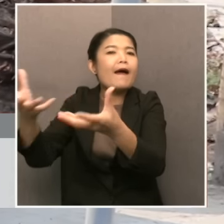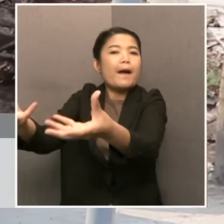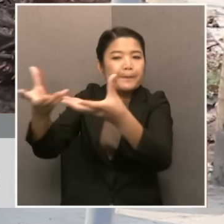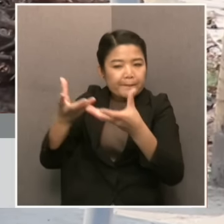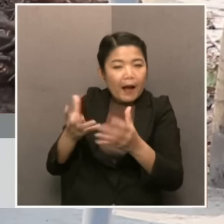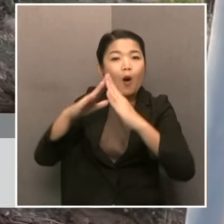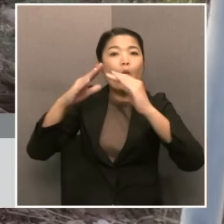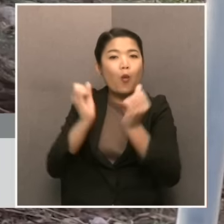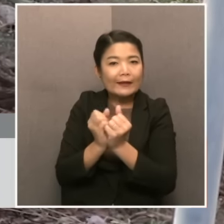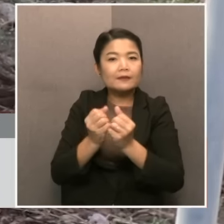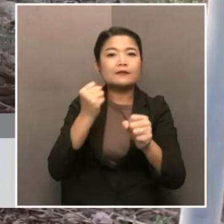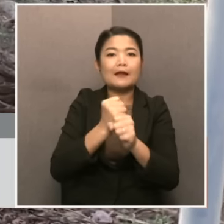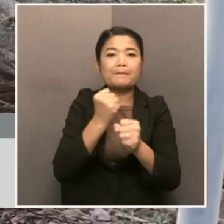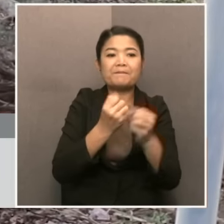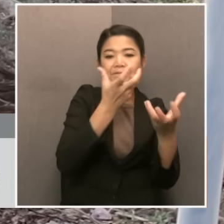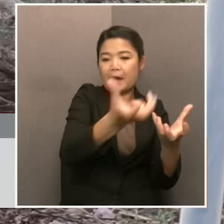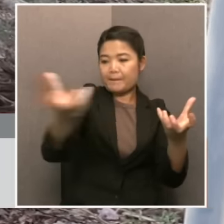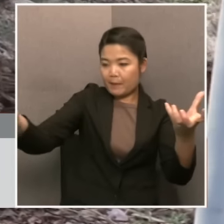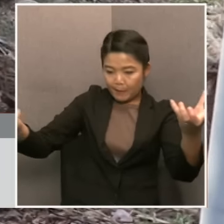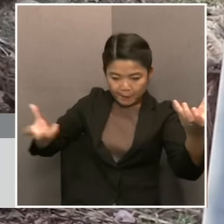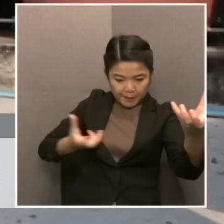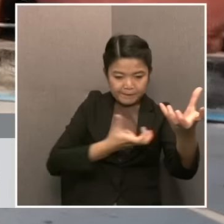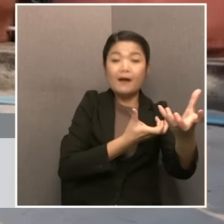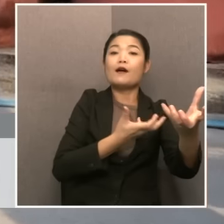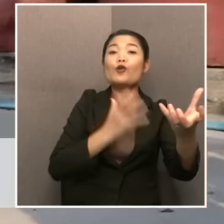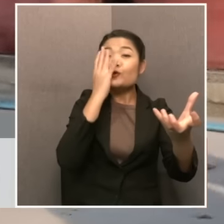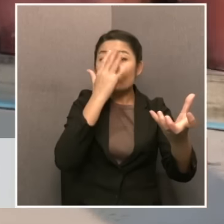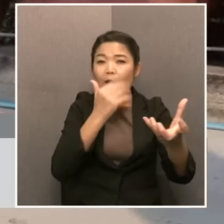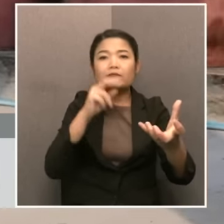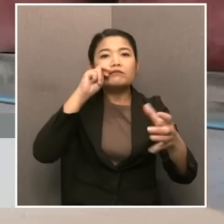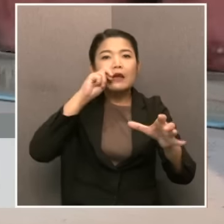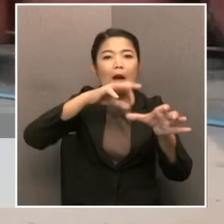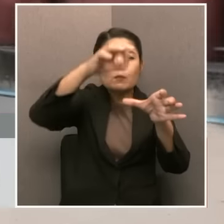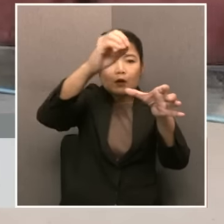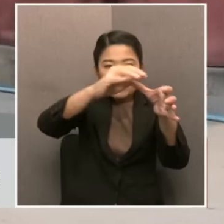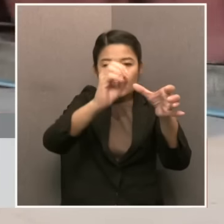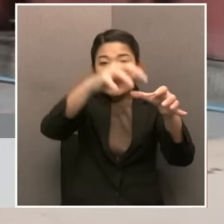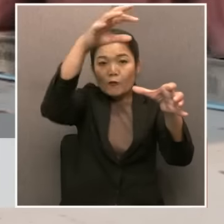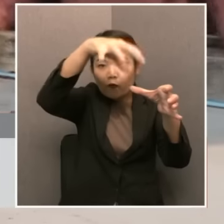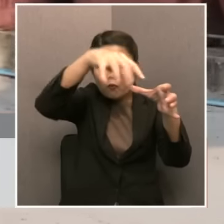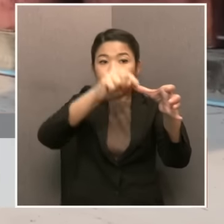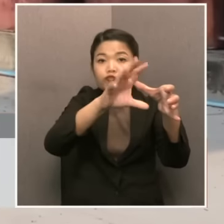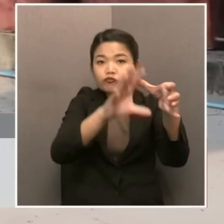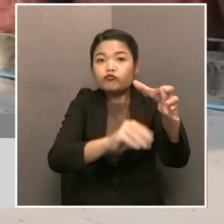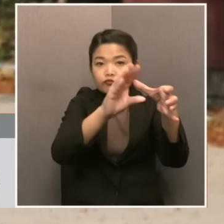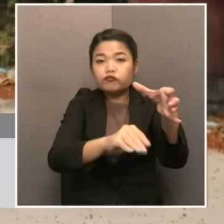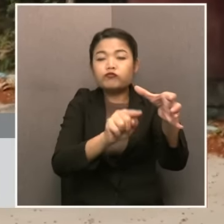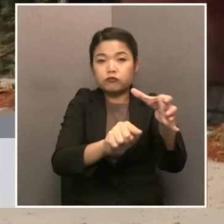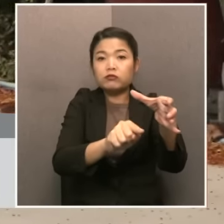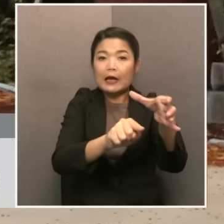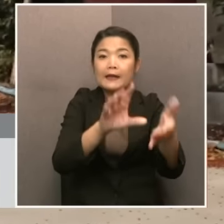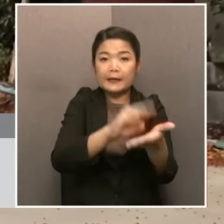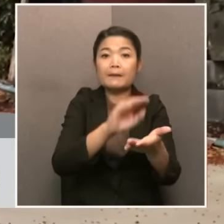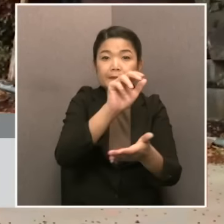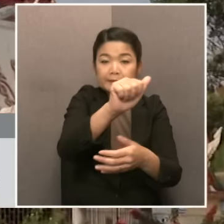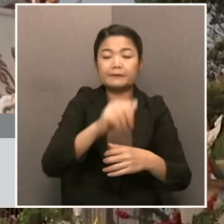เพื่อทำกำแพงมองว่านอกจากจะสวยงามแล้วก็ยังสามารถเก็บน้ำให้ชาวบ้านเอาไปใช้อุปโภคบริโภคยามขาดแคลน